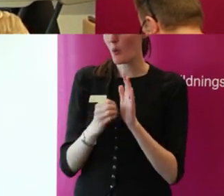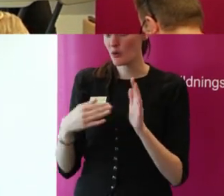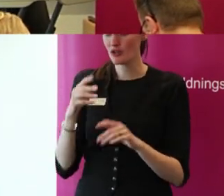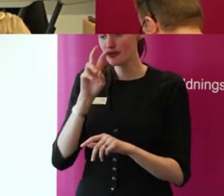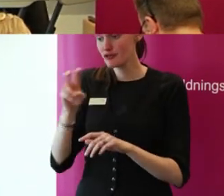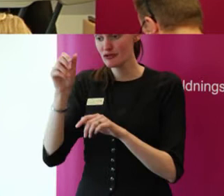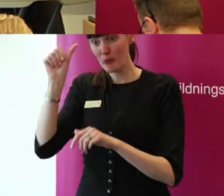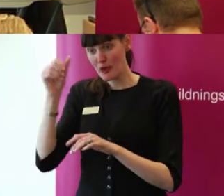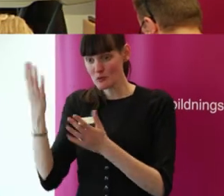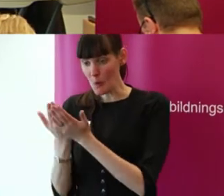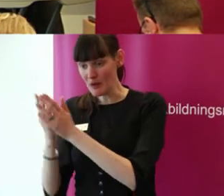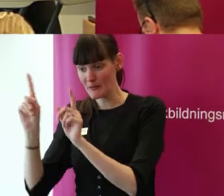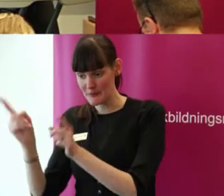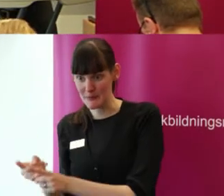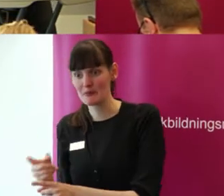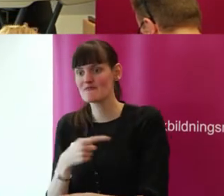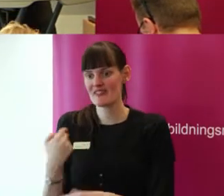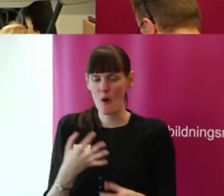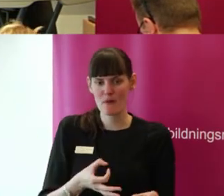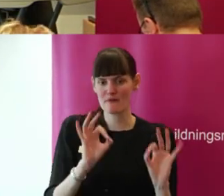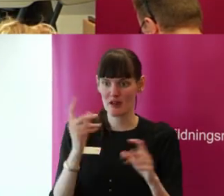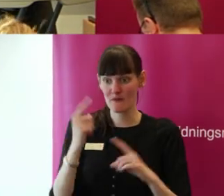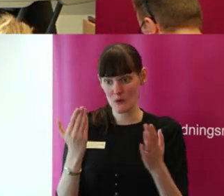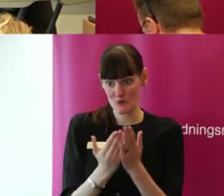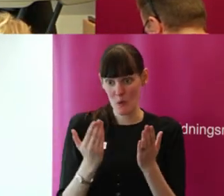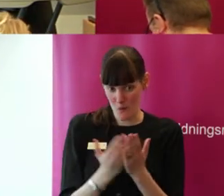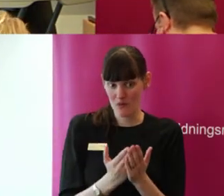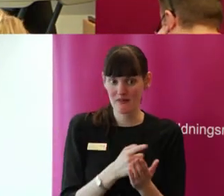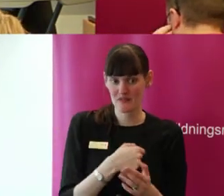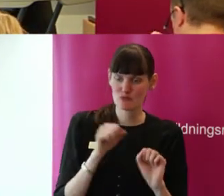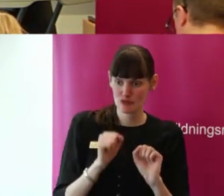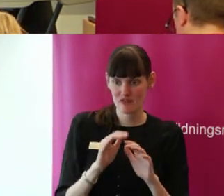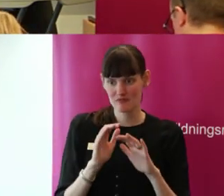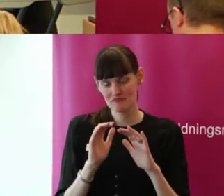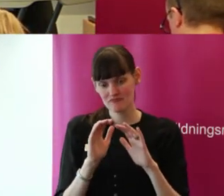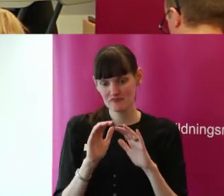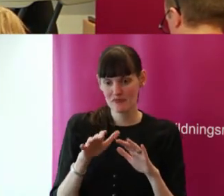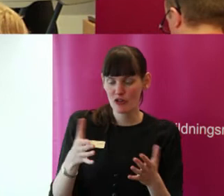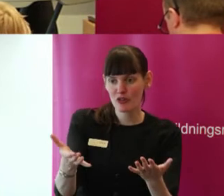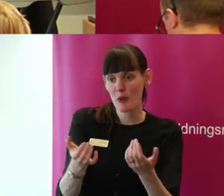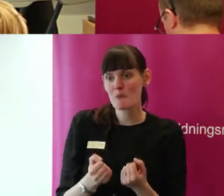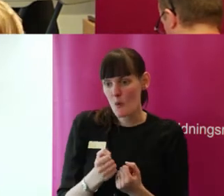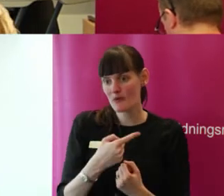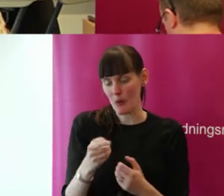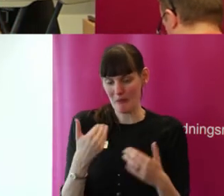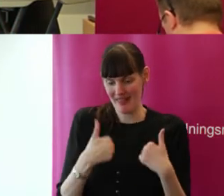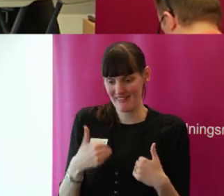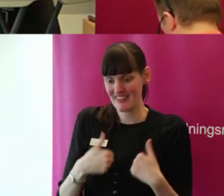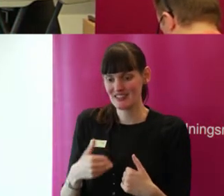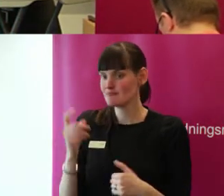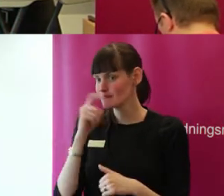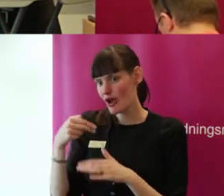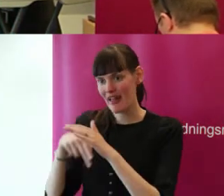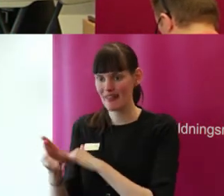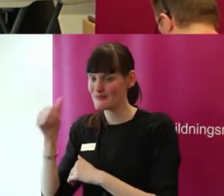ner och så vidare. Och vi som en offentlig folkhögskola måste också ta hand om individer som inte har plats på